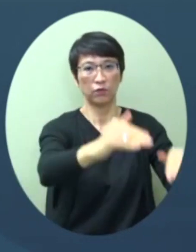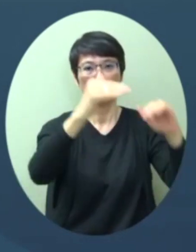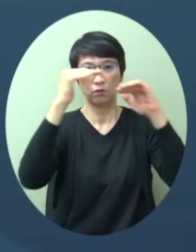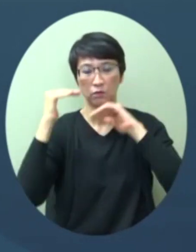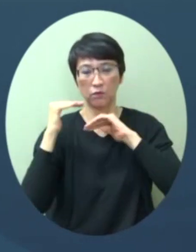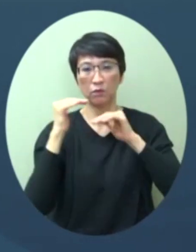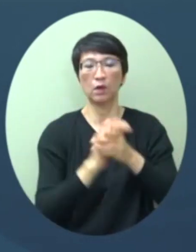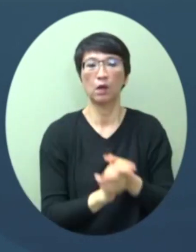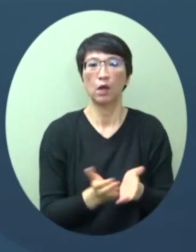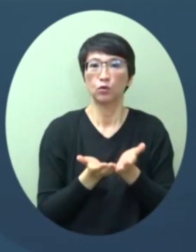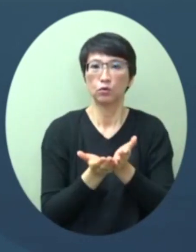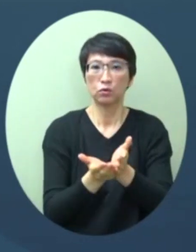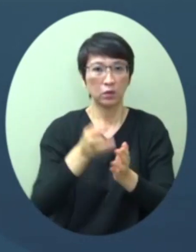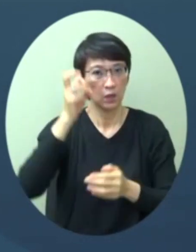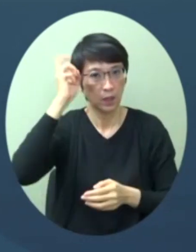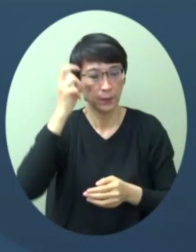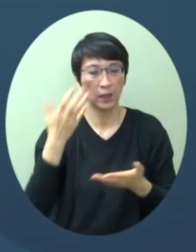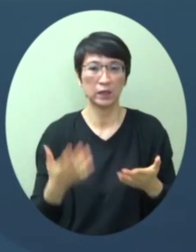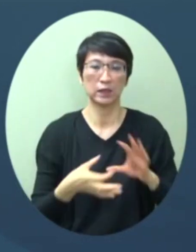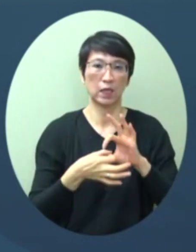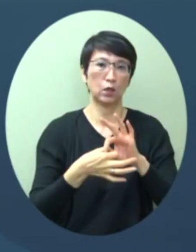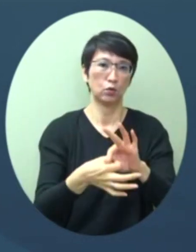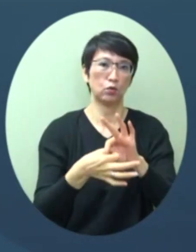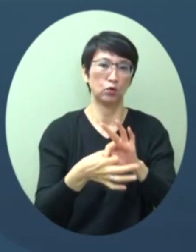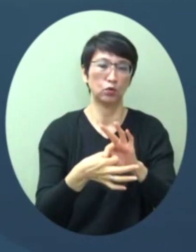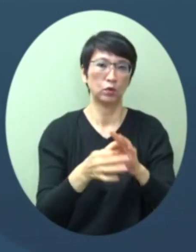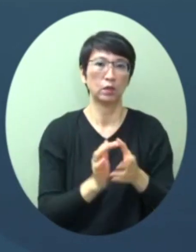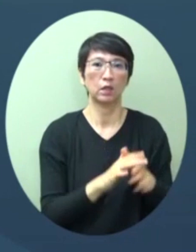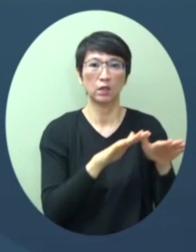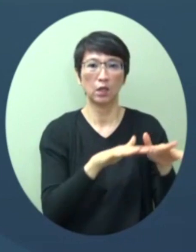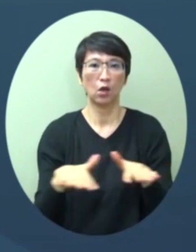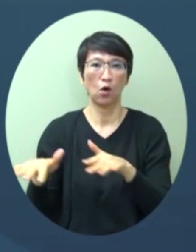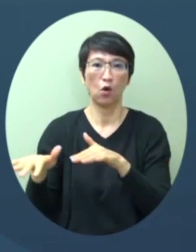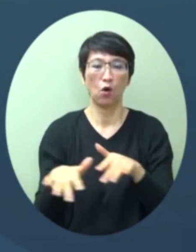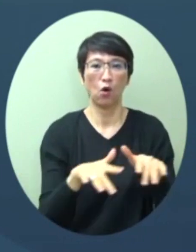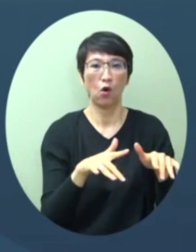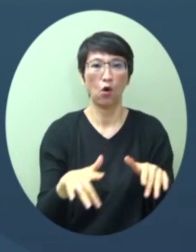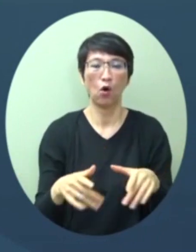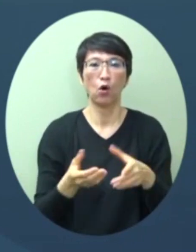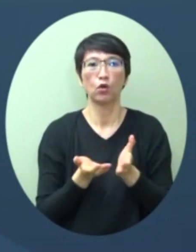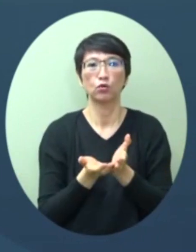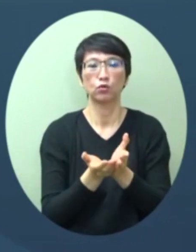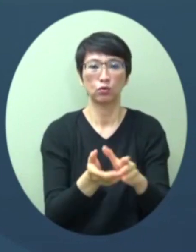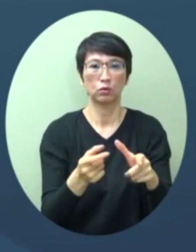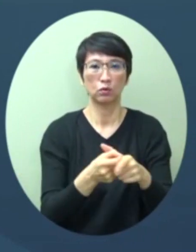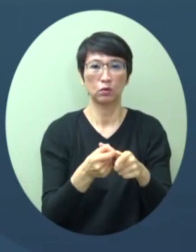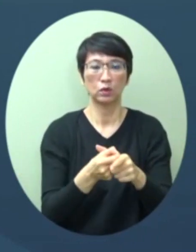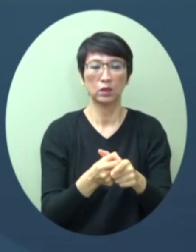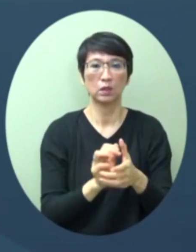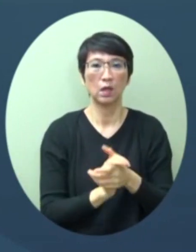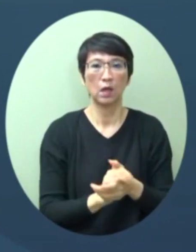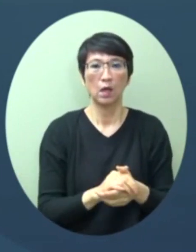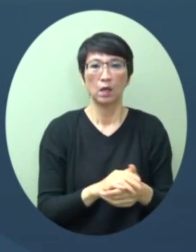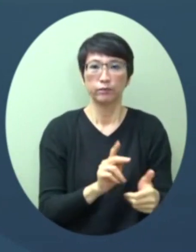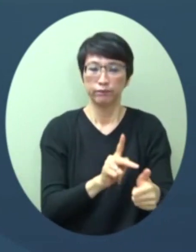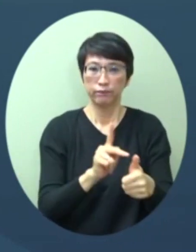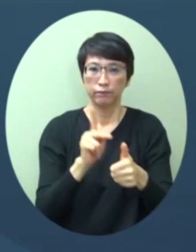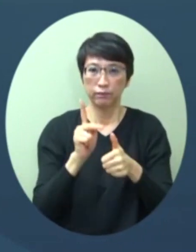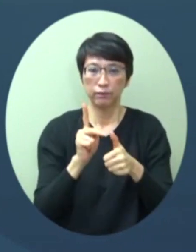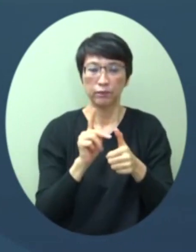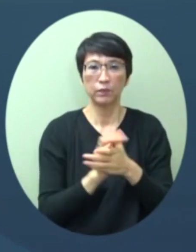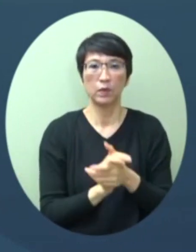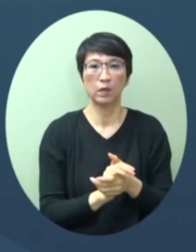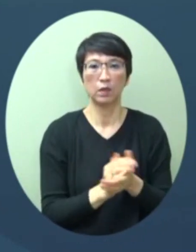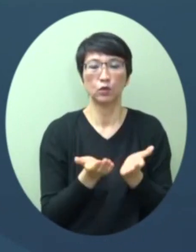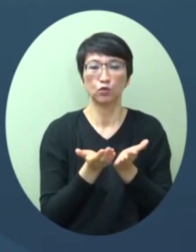我們都在聯絡一些海運的公司是否能夠以水路來運